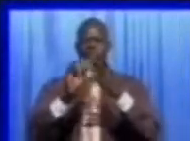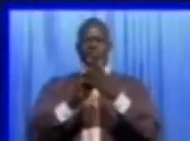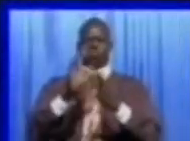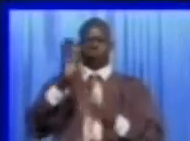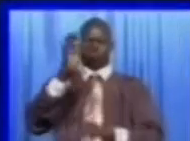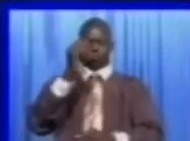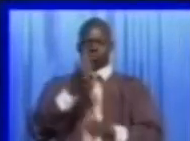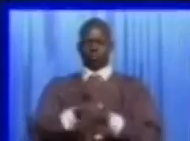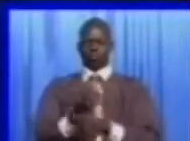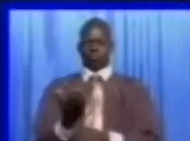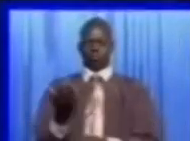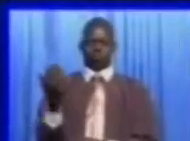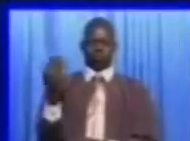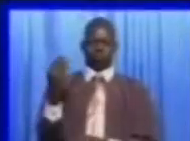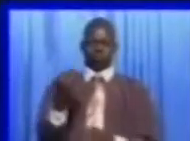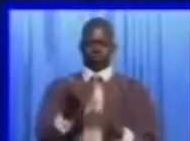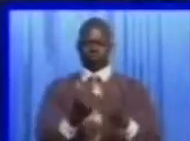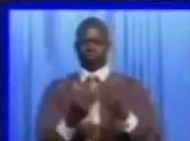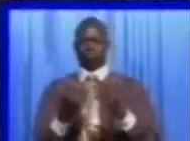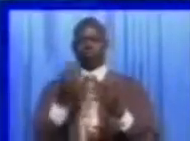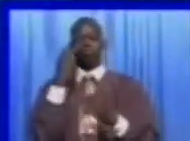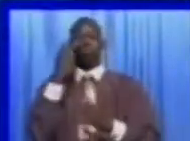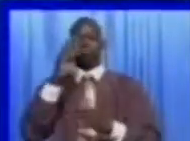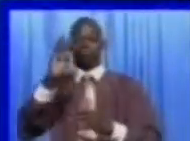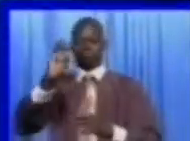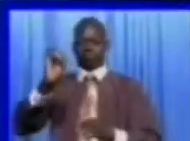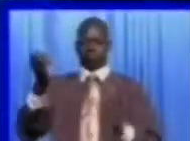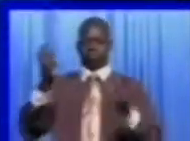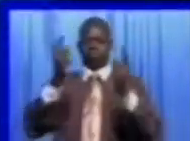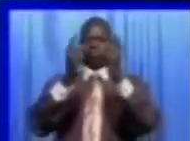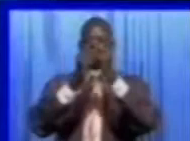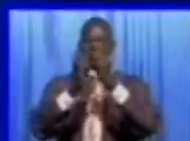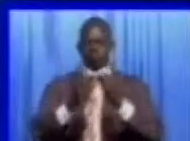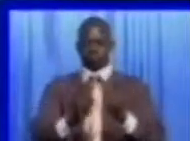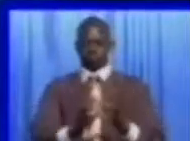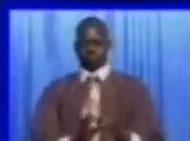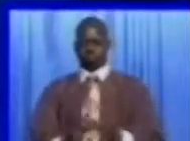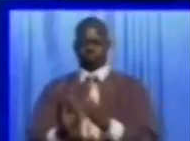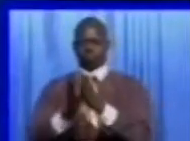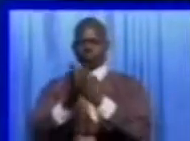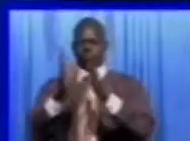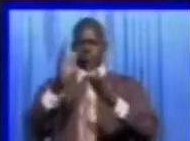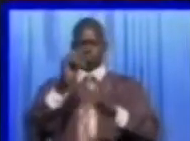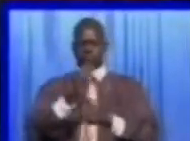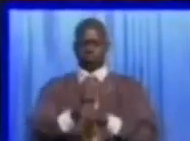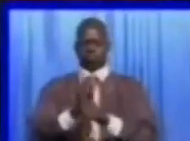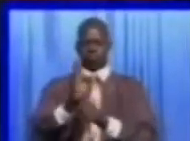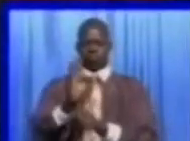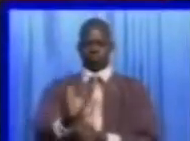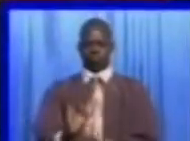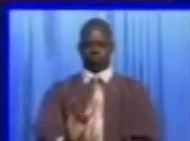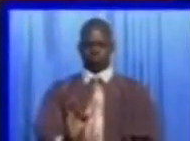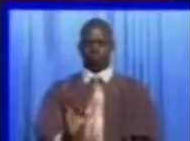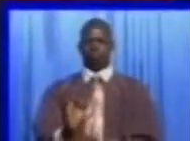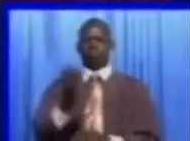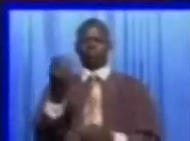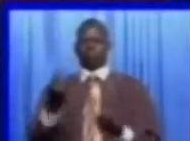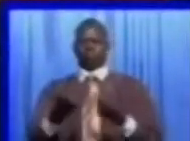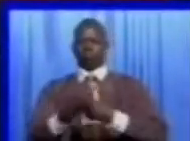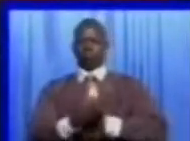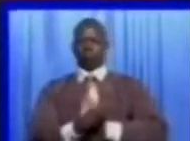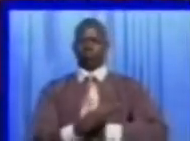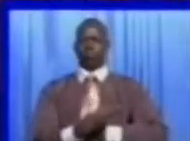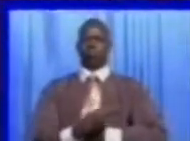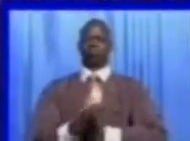ans après le précédent voici venir la sixième assise de la Confédération générale du travail du Burkina 4 jours durant